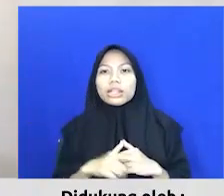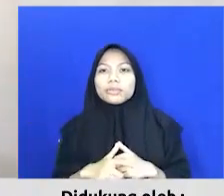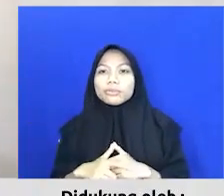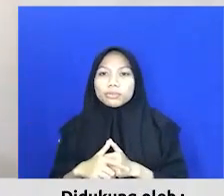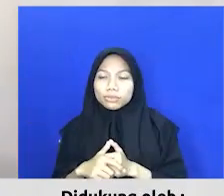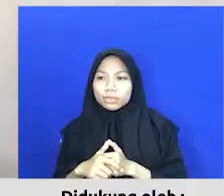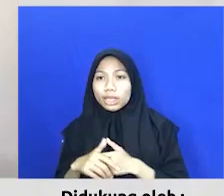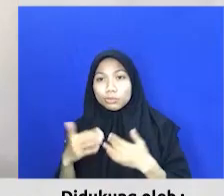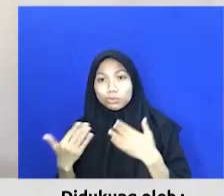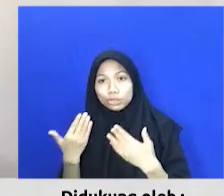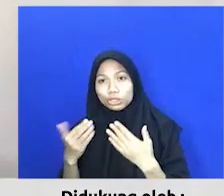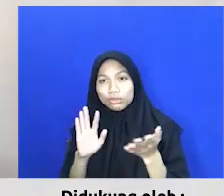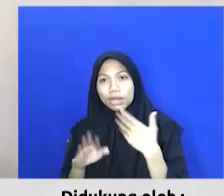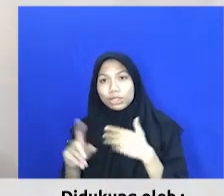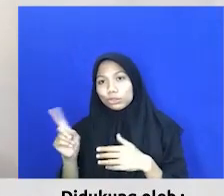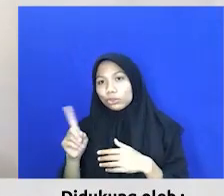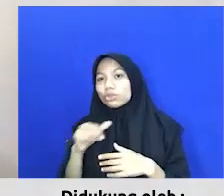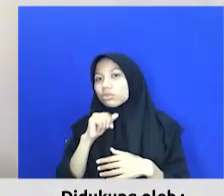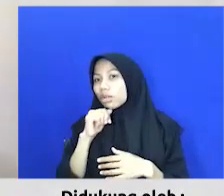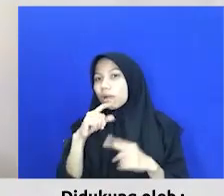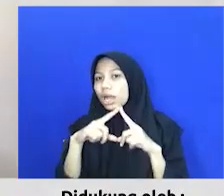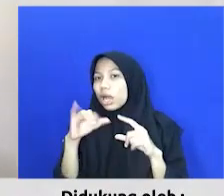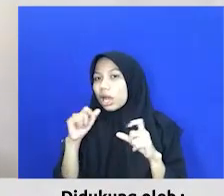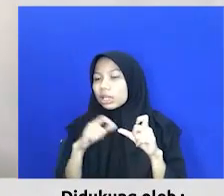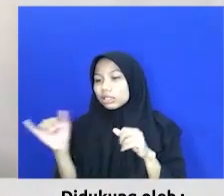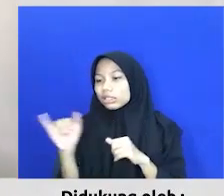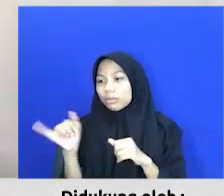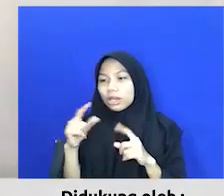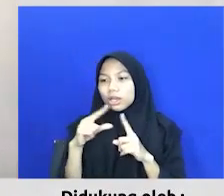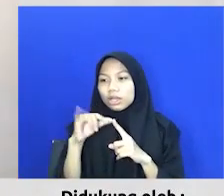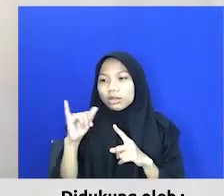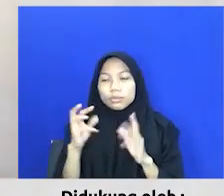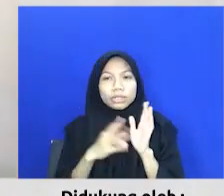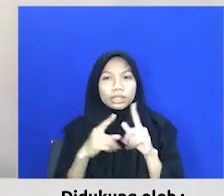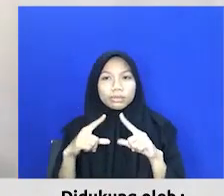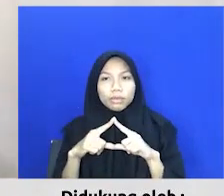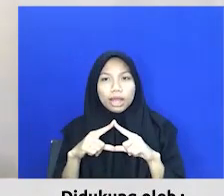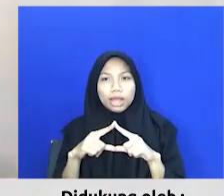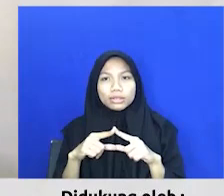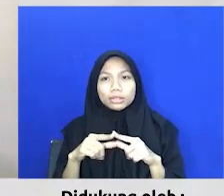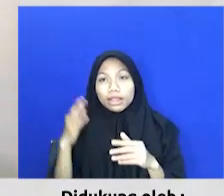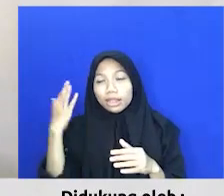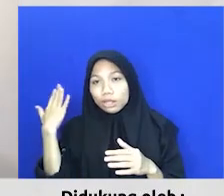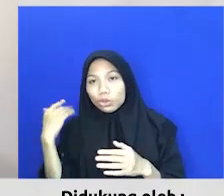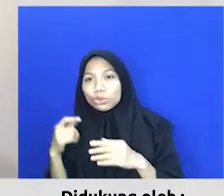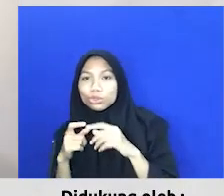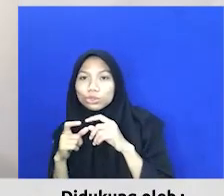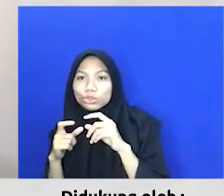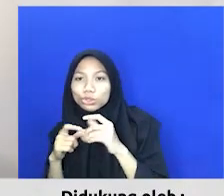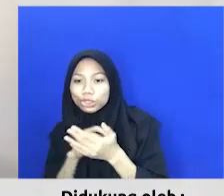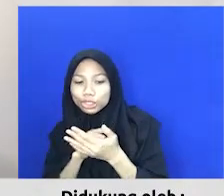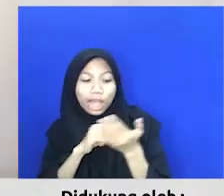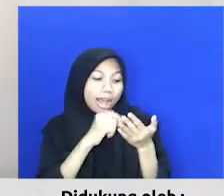Kalau melihat film-filmnya Pak Usmar, misalnya yang ditulis oleh Pak Awi gitu, Tiga Daerah, kita bisa nggak sih